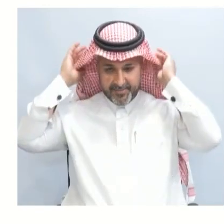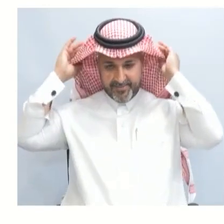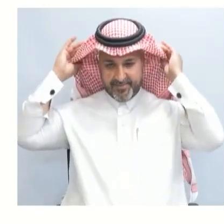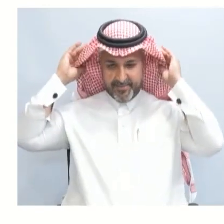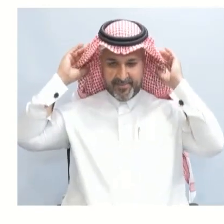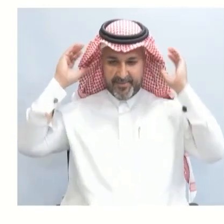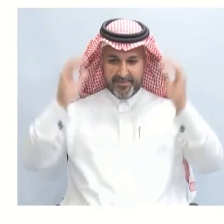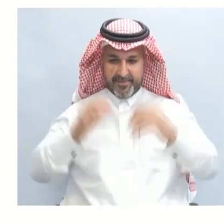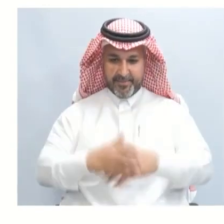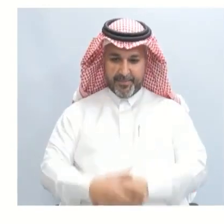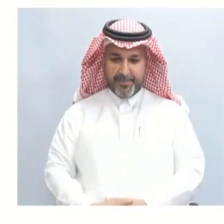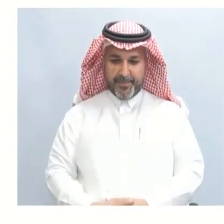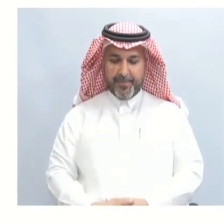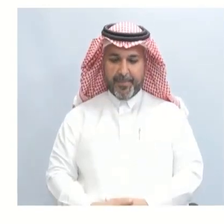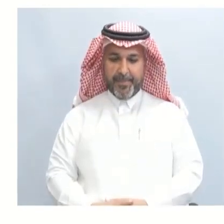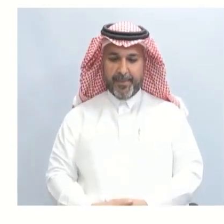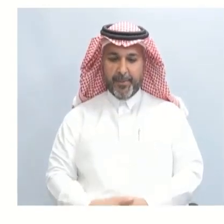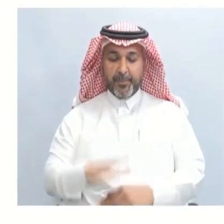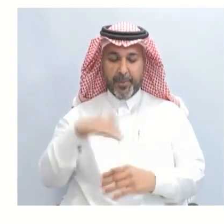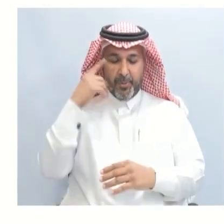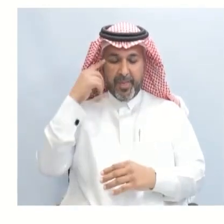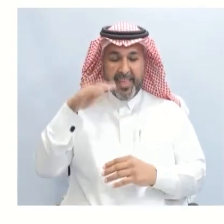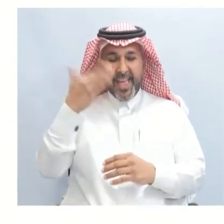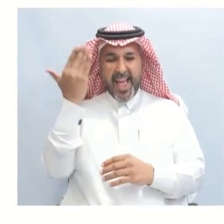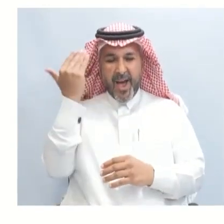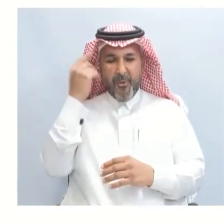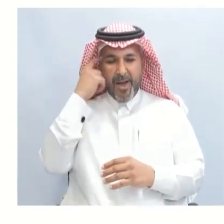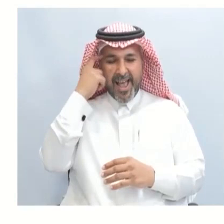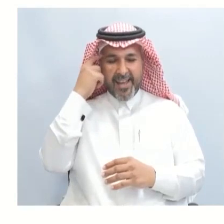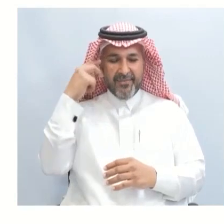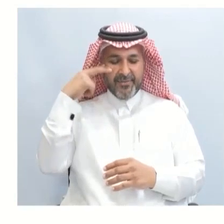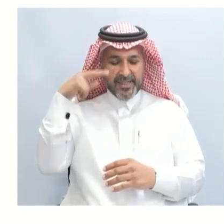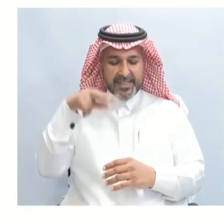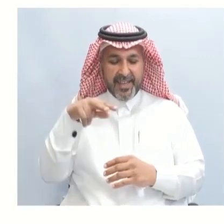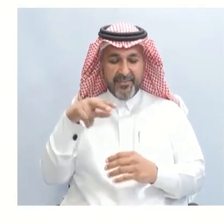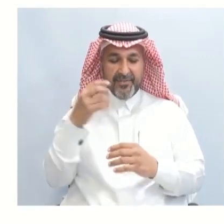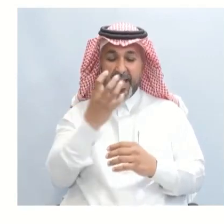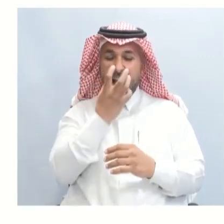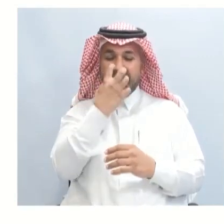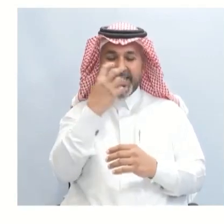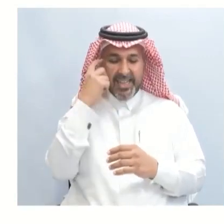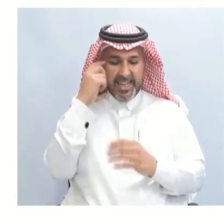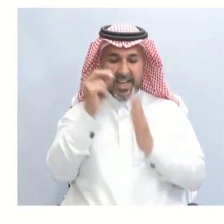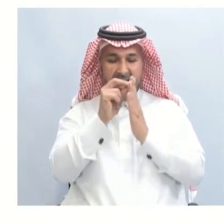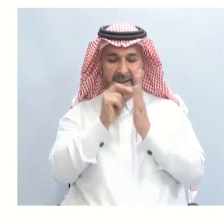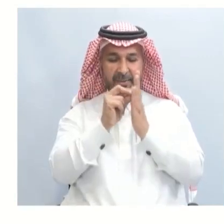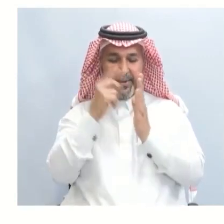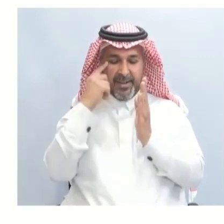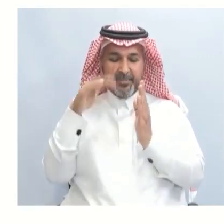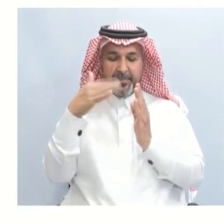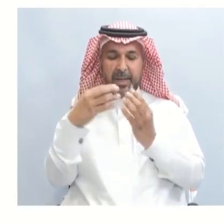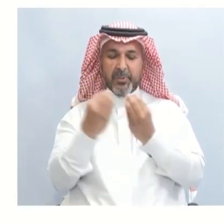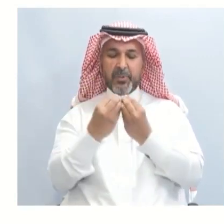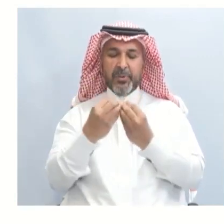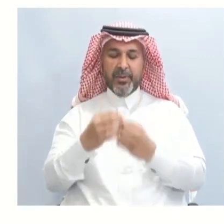قانونه الرابع المسمى بقانون الجذب الكوني لنتعرف على هذا القانون تامل